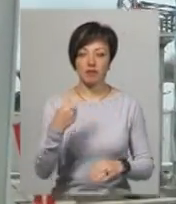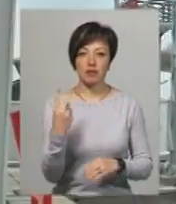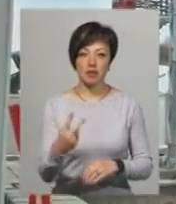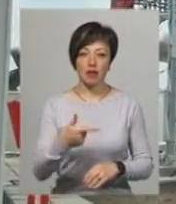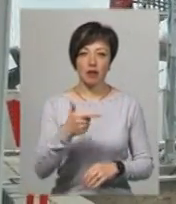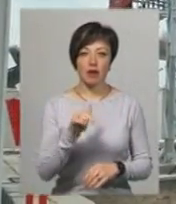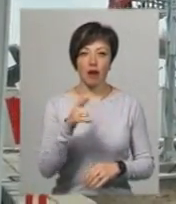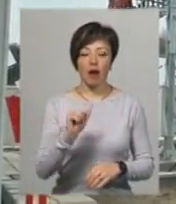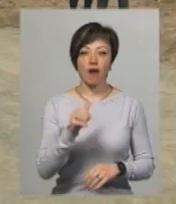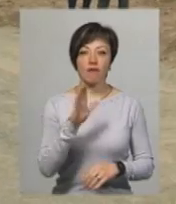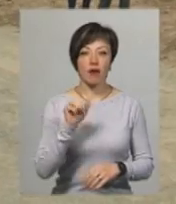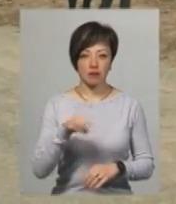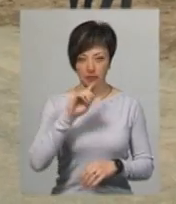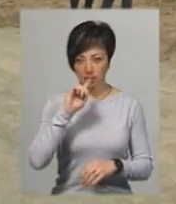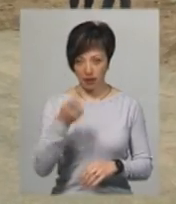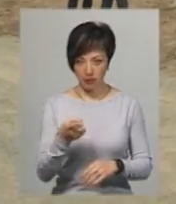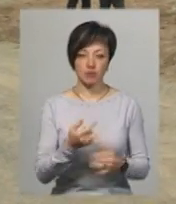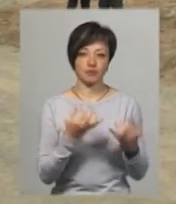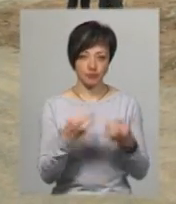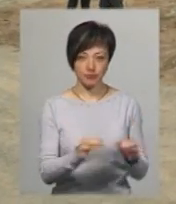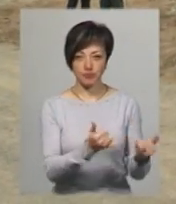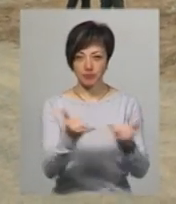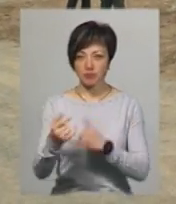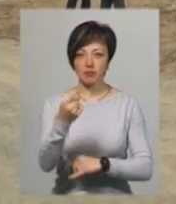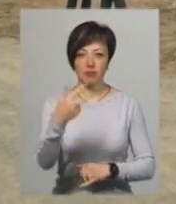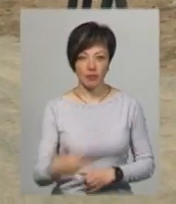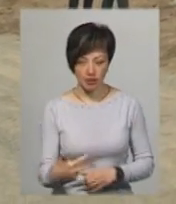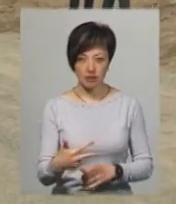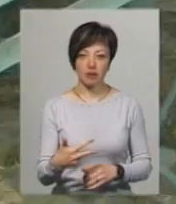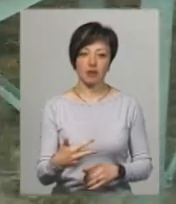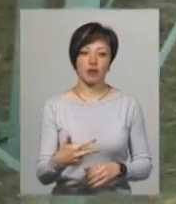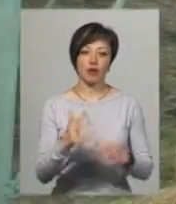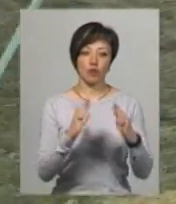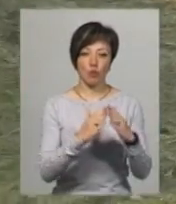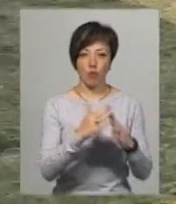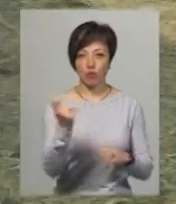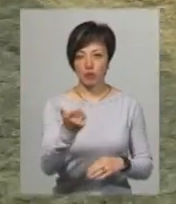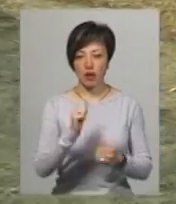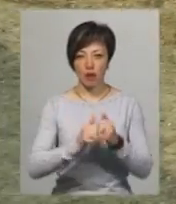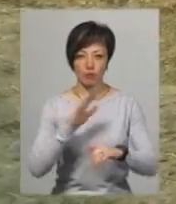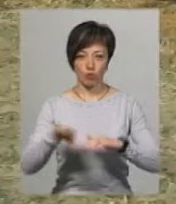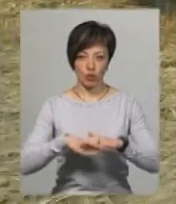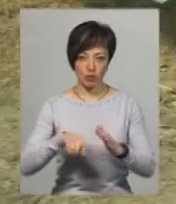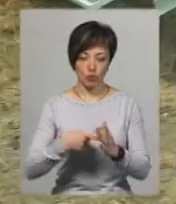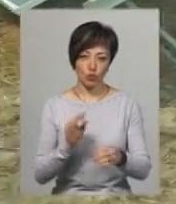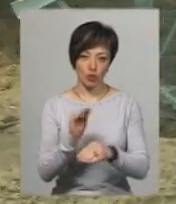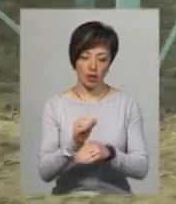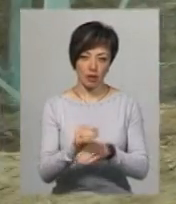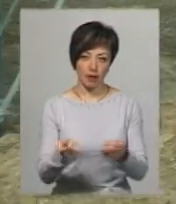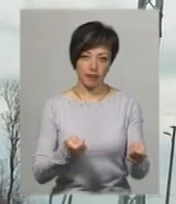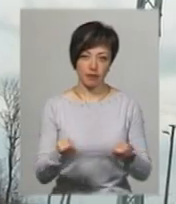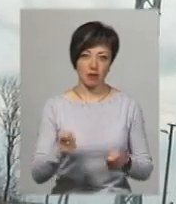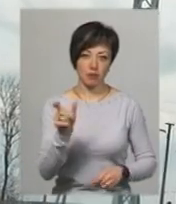гігаватт на рік. Що дозволить забезпечити третину з 13 тисяч домогосподарств Кам'янець-Подільського, додає Костянтин